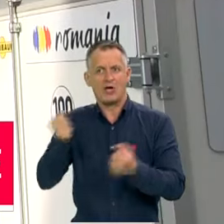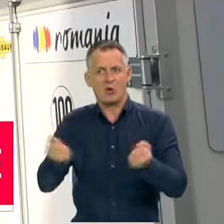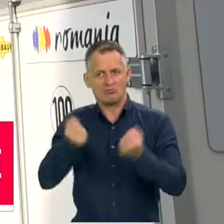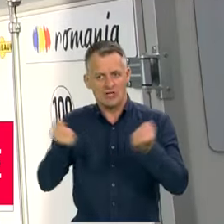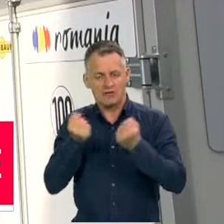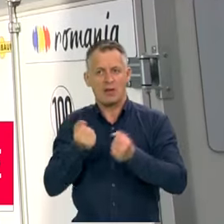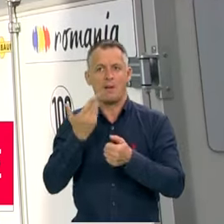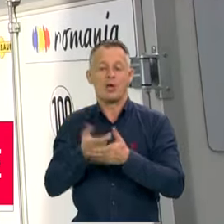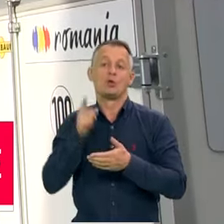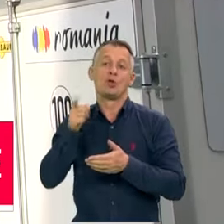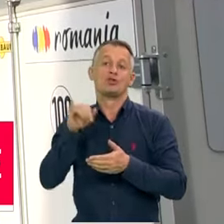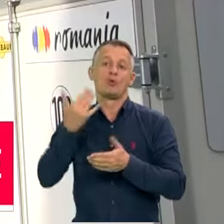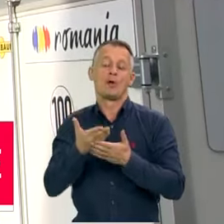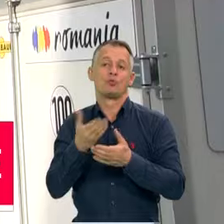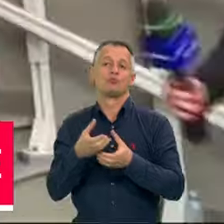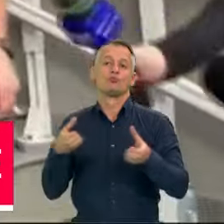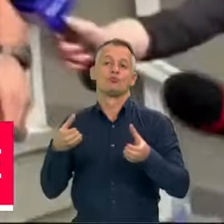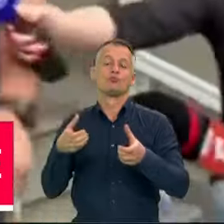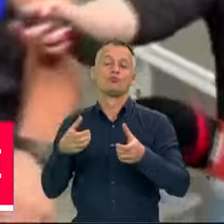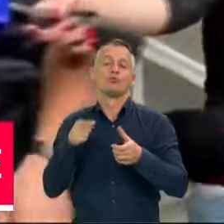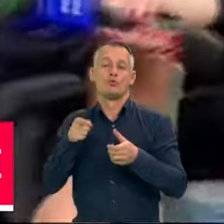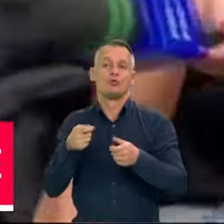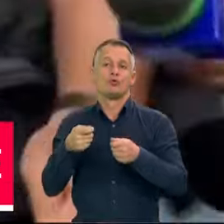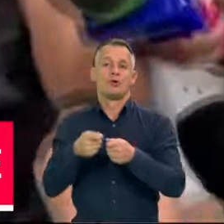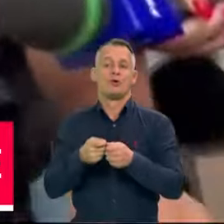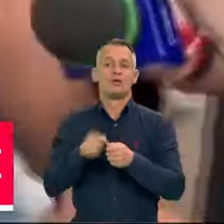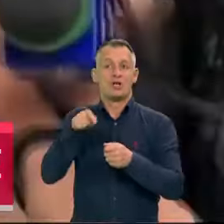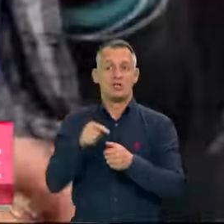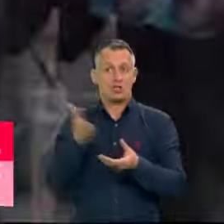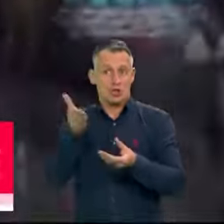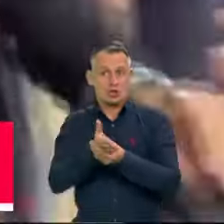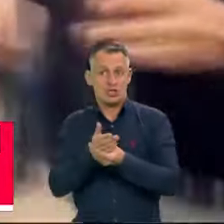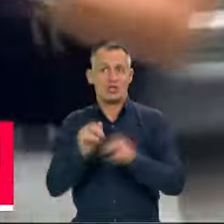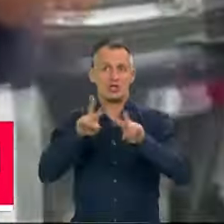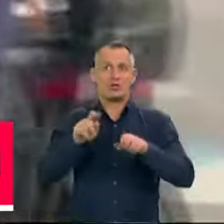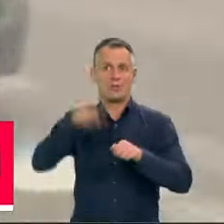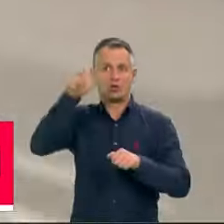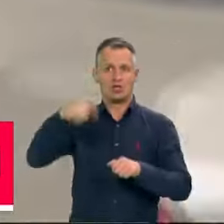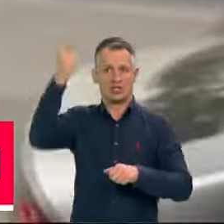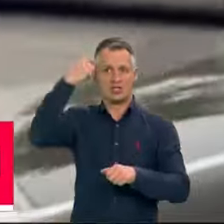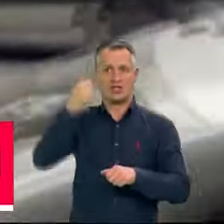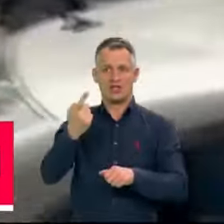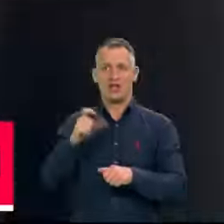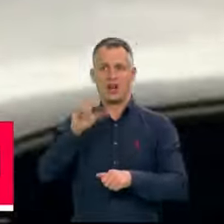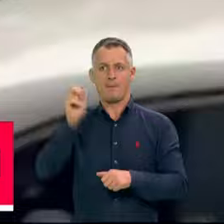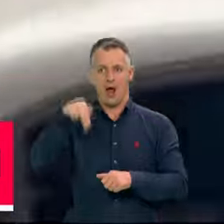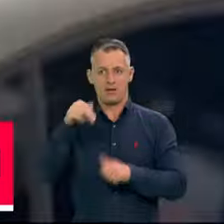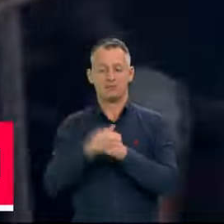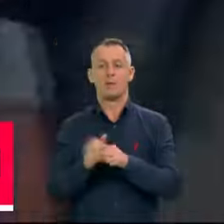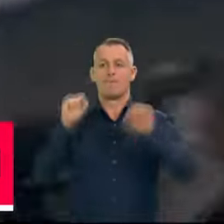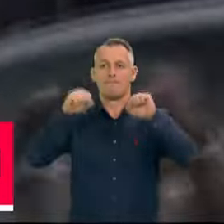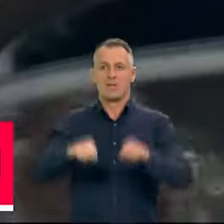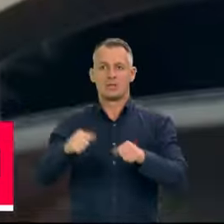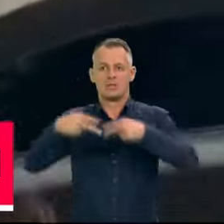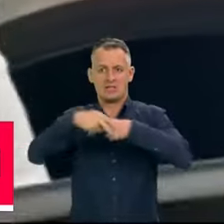lot cât și influență în societate în acest dosar este anchetat și un cetățean libanez are și cetățenie română este patronul unui